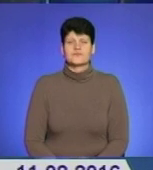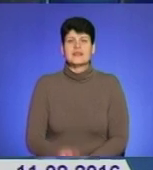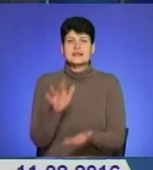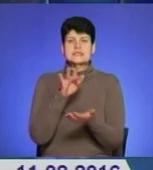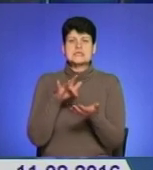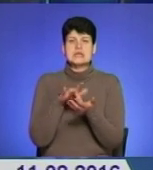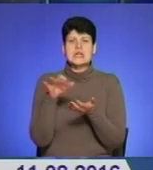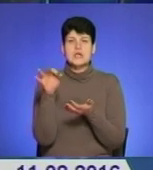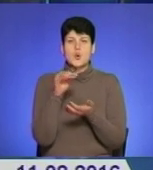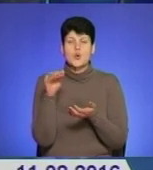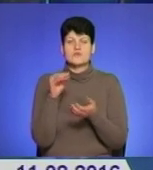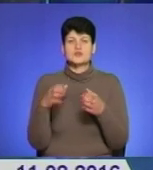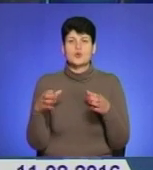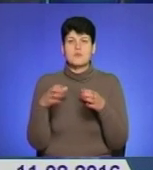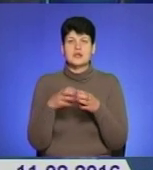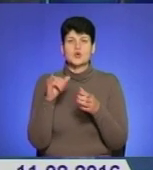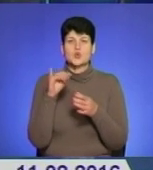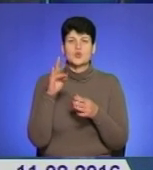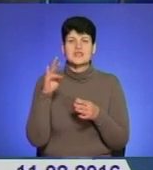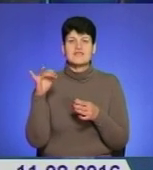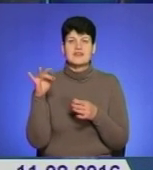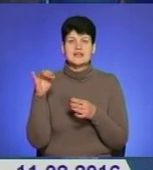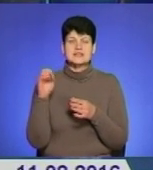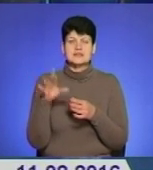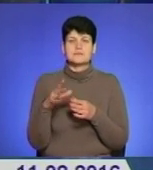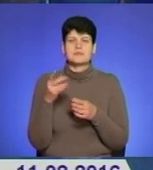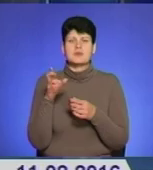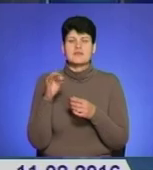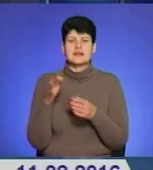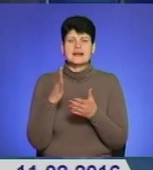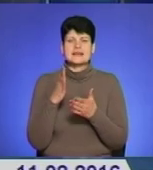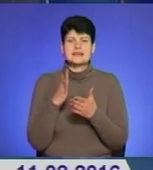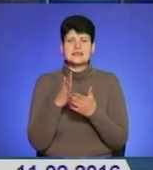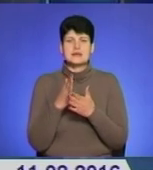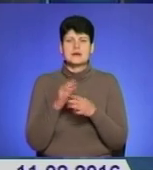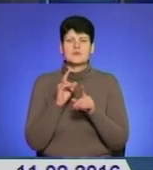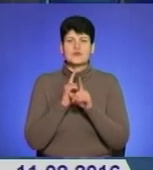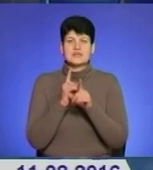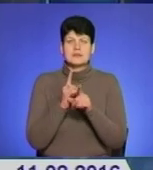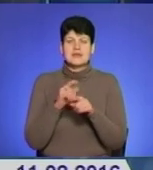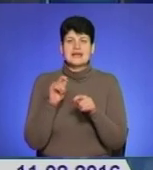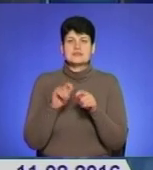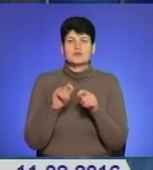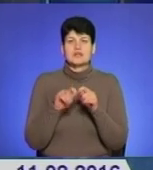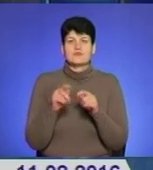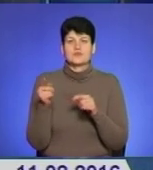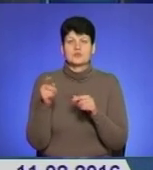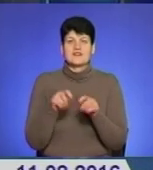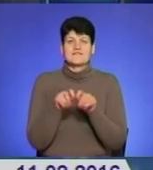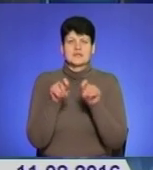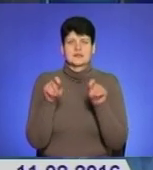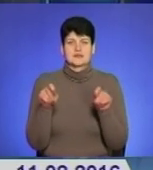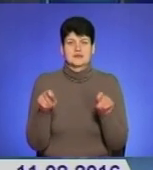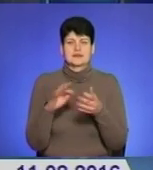Центральний офіс компанії Universal Breweries Group в Україні, яка є провідним експортером елітної алкогольної продукції у світі, відкрили у Тернополі.